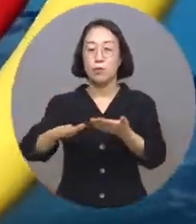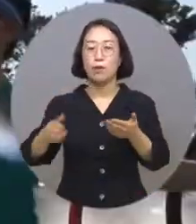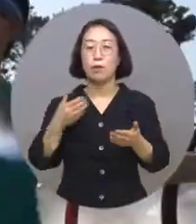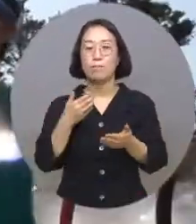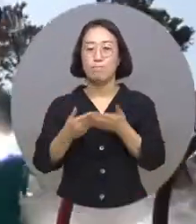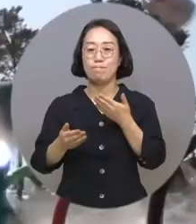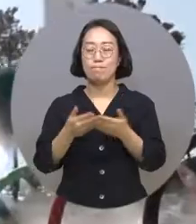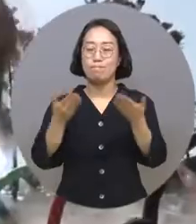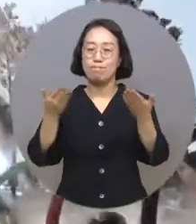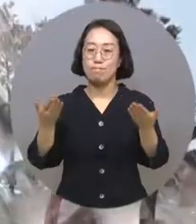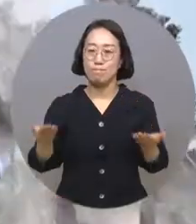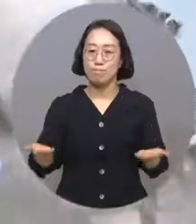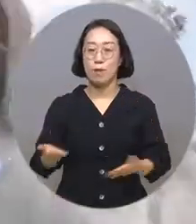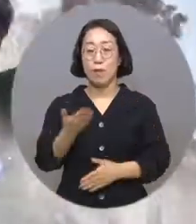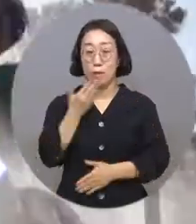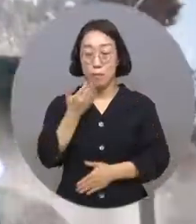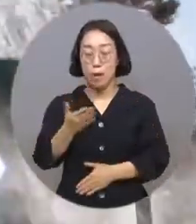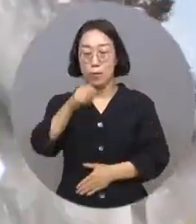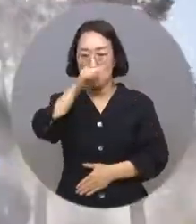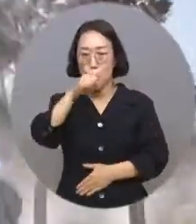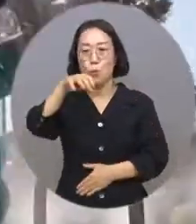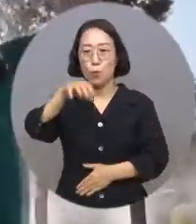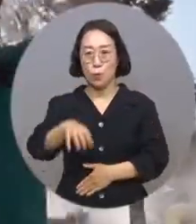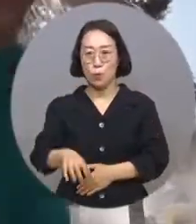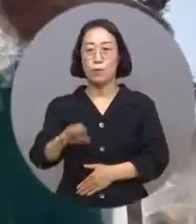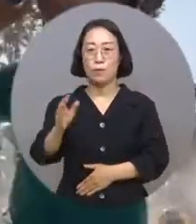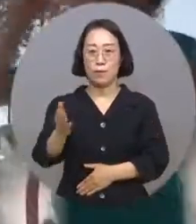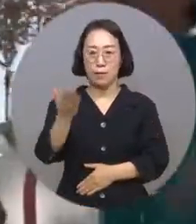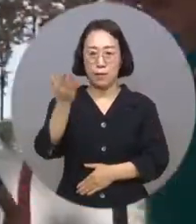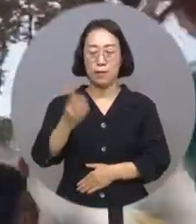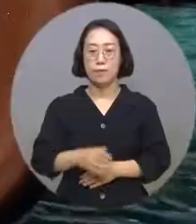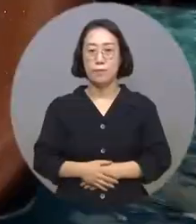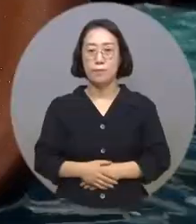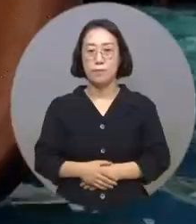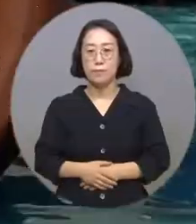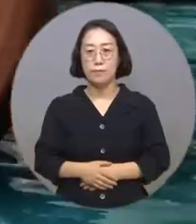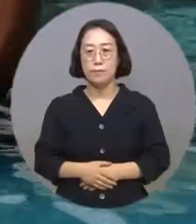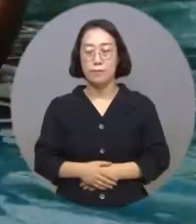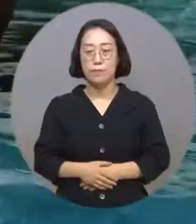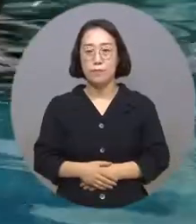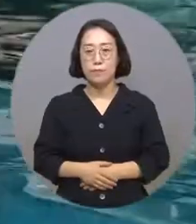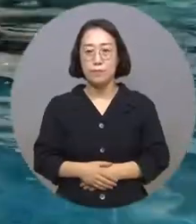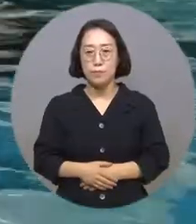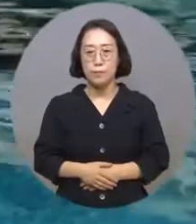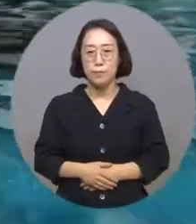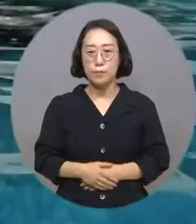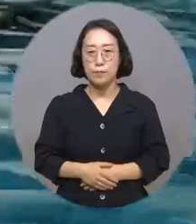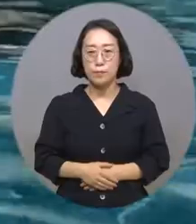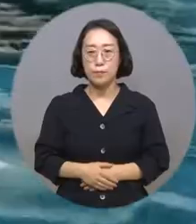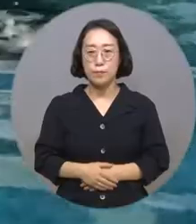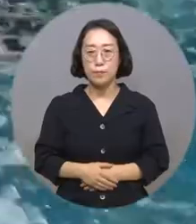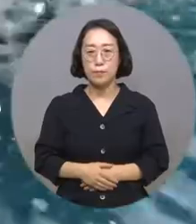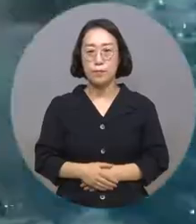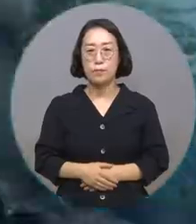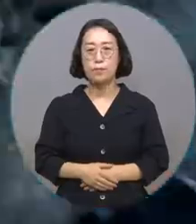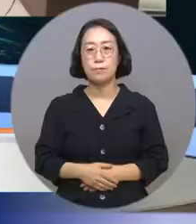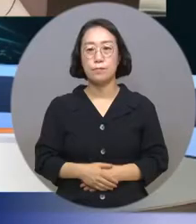소나기처럼 지친 몸과 마음에 휴식을 선물하고 있습니다. 복지TV 전북방송